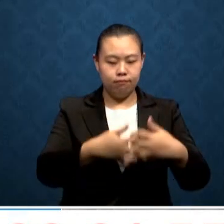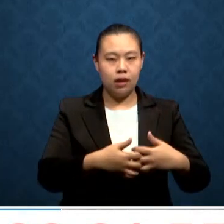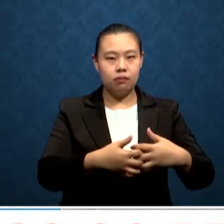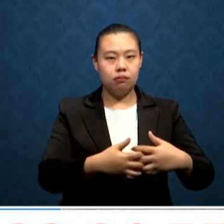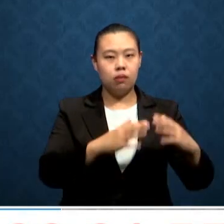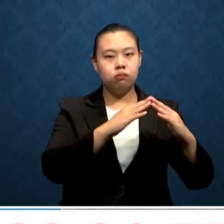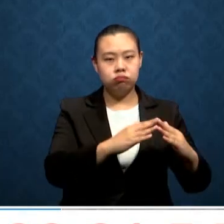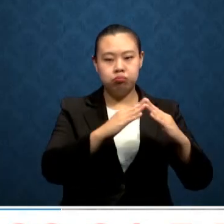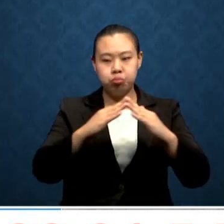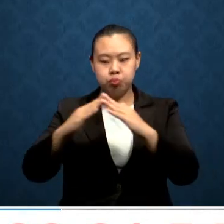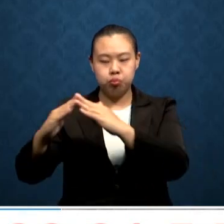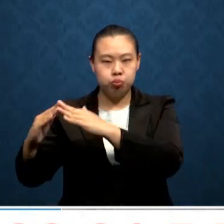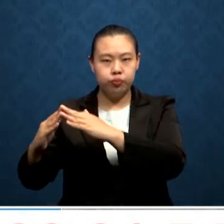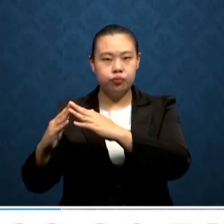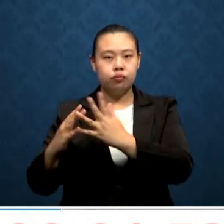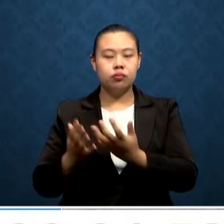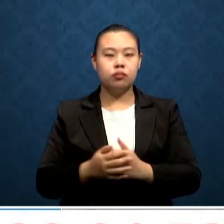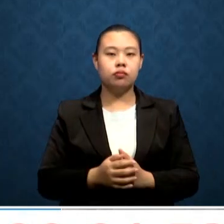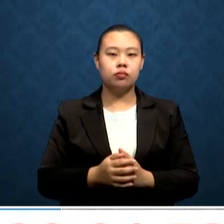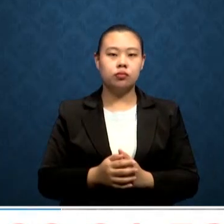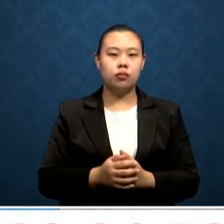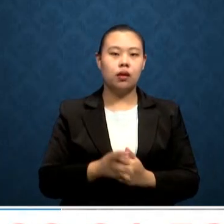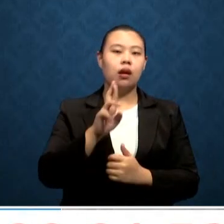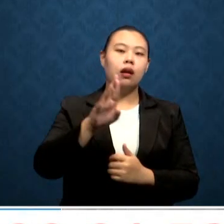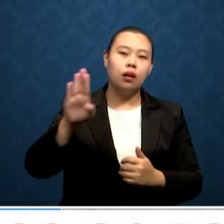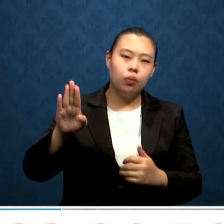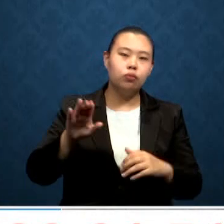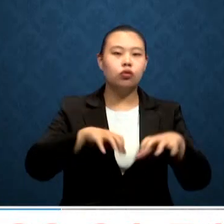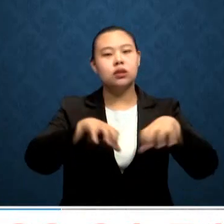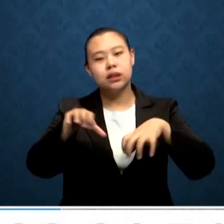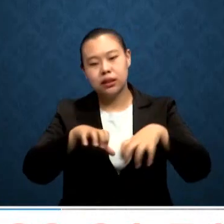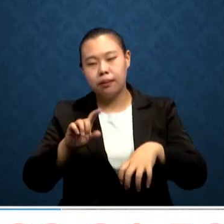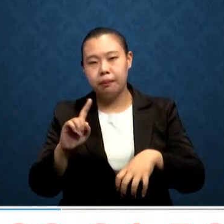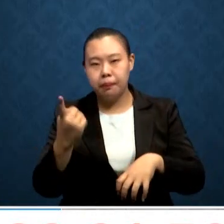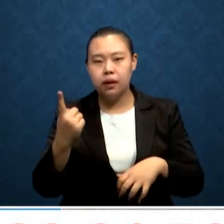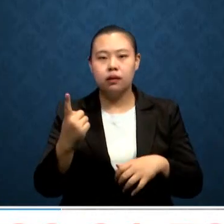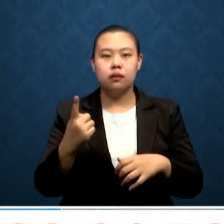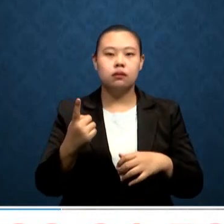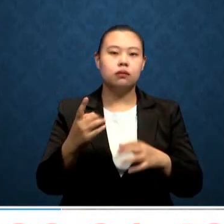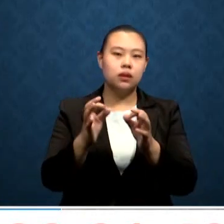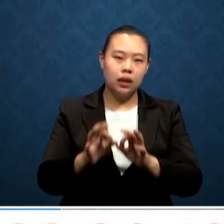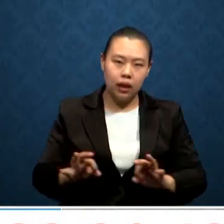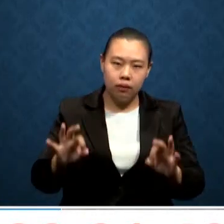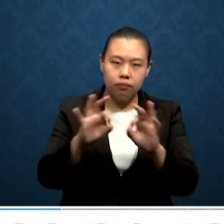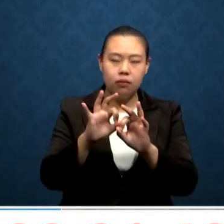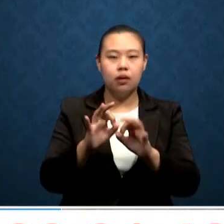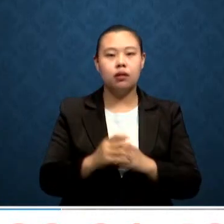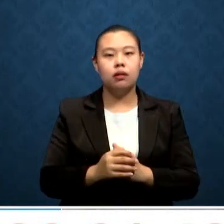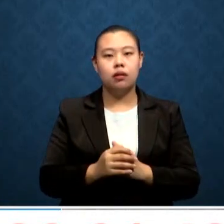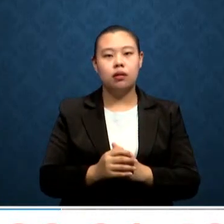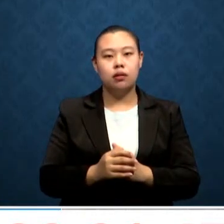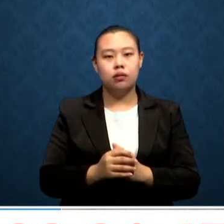จัดระบบน่าจะจัดระบบเสียใหม่เพื่อให้เกิดความเป็นธรรมและประหยัดมากกว่